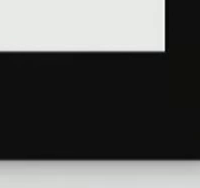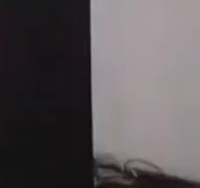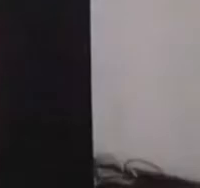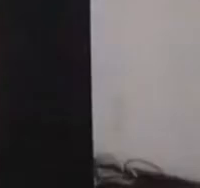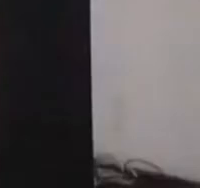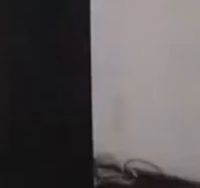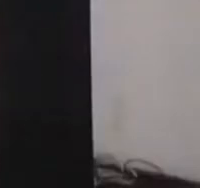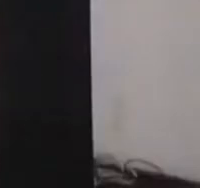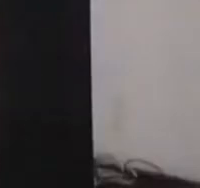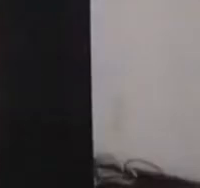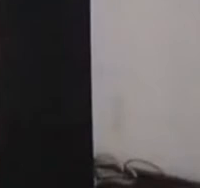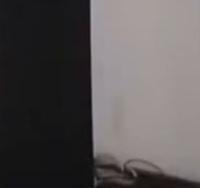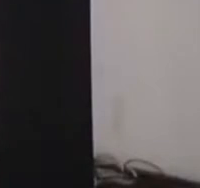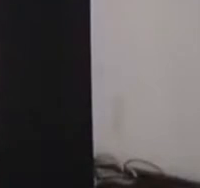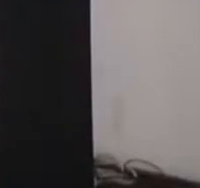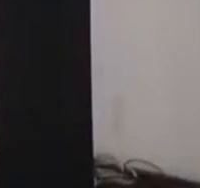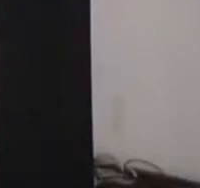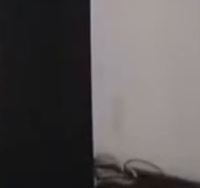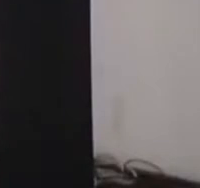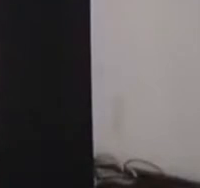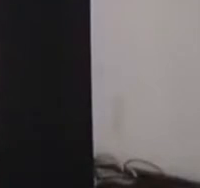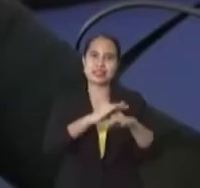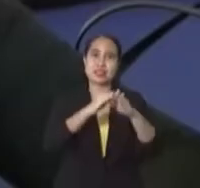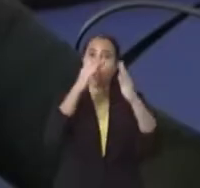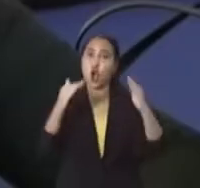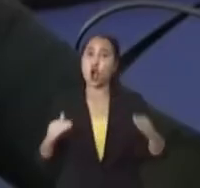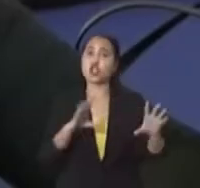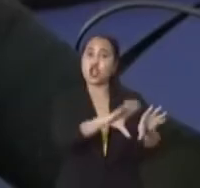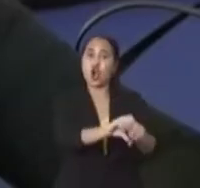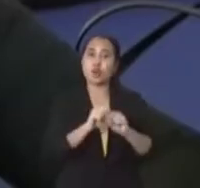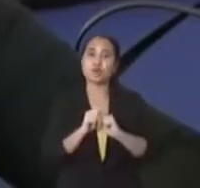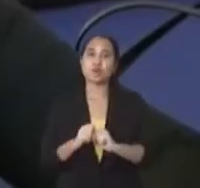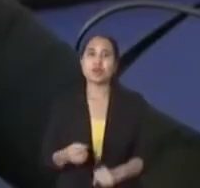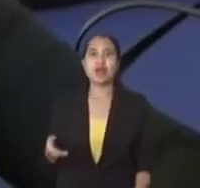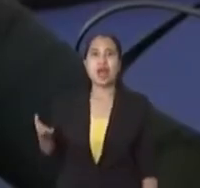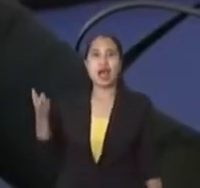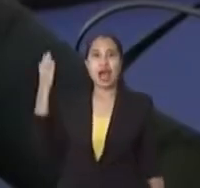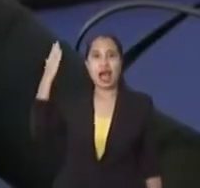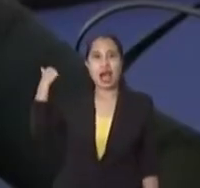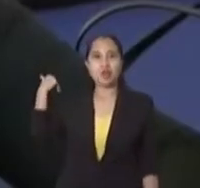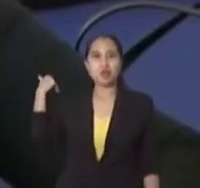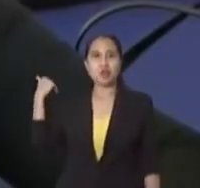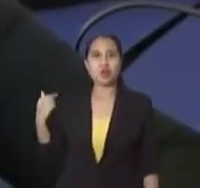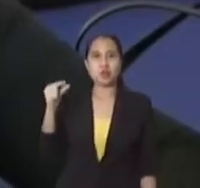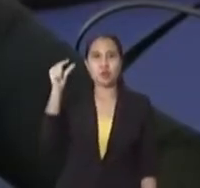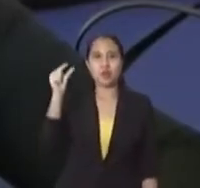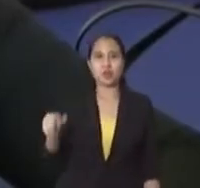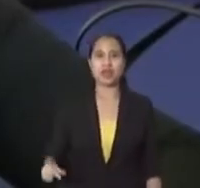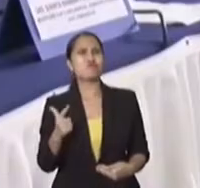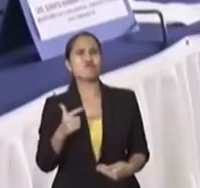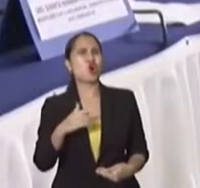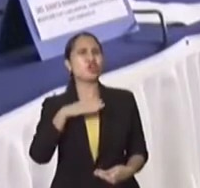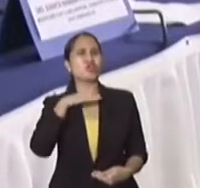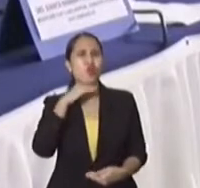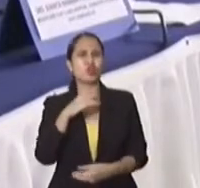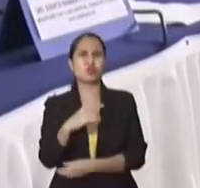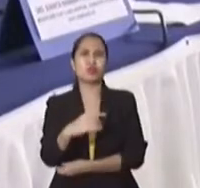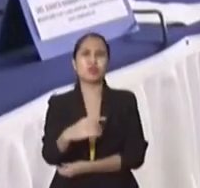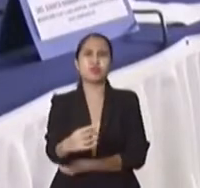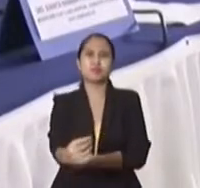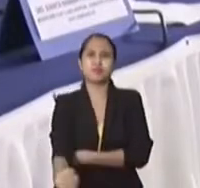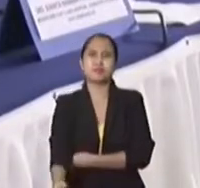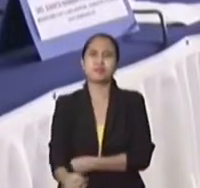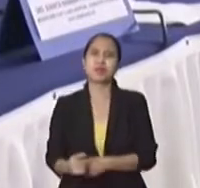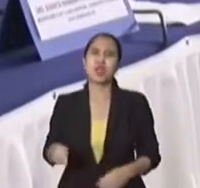nu de interesse in het vaccineren toeneemt, het Nationaal Coördinatieteam dit vaccin ook op andere